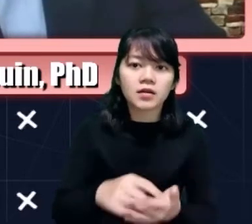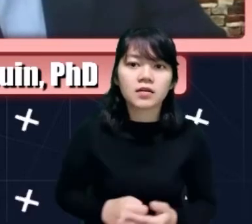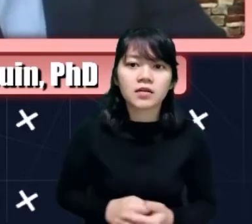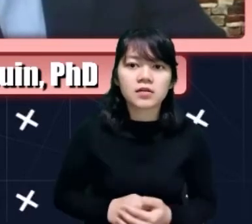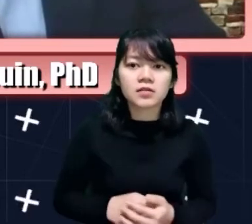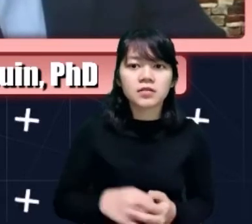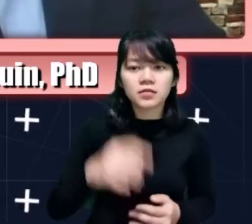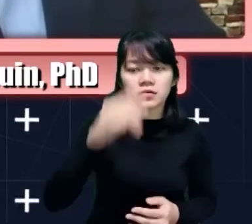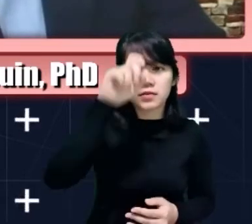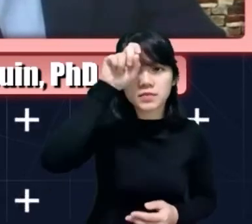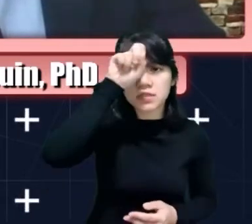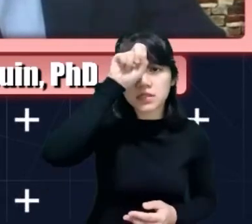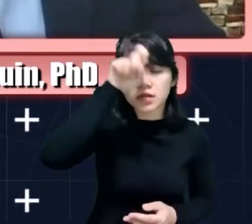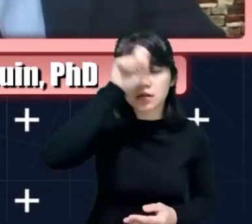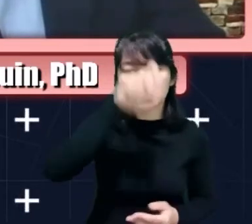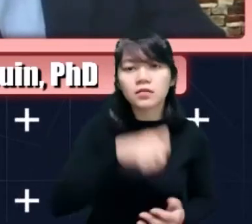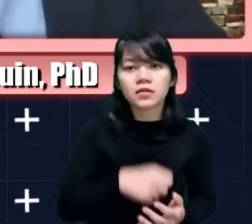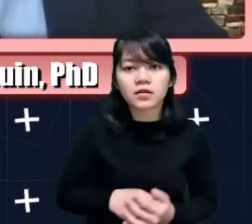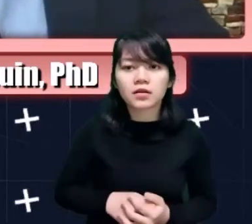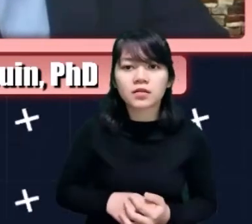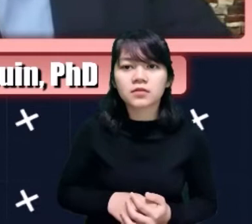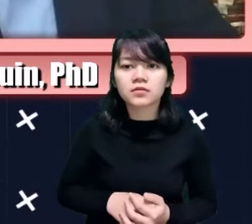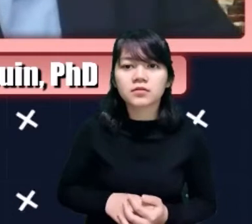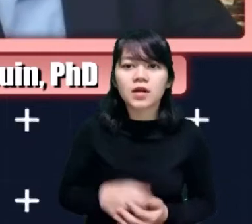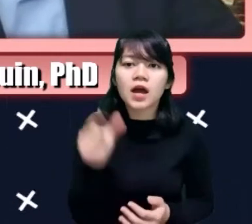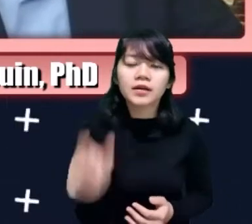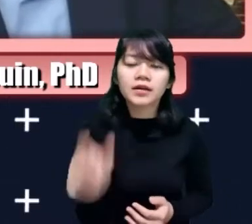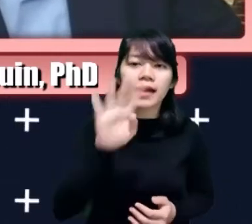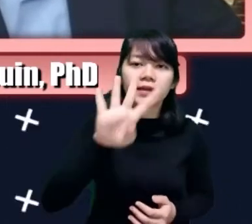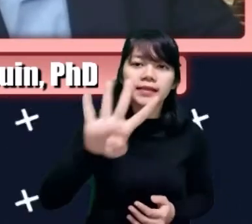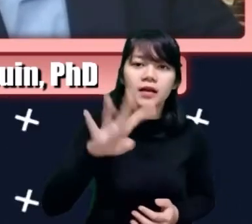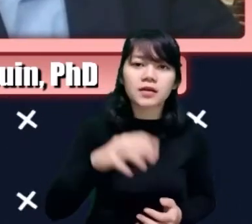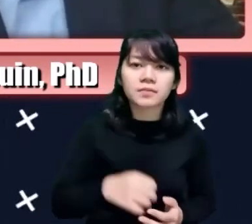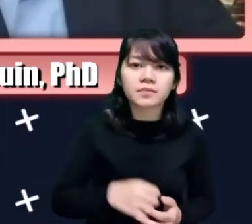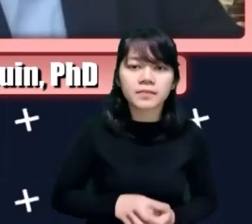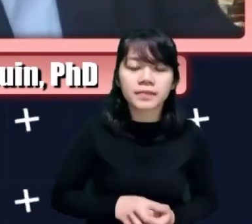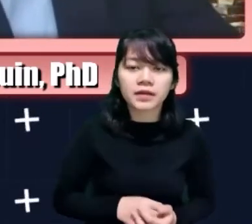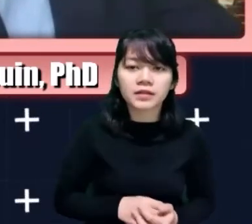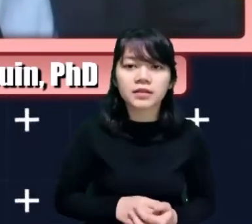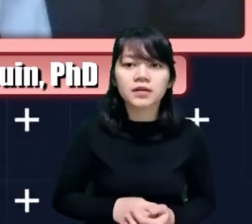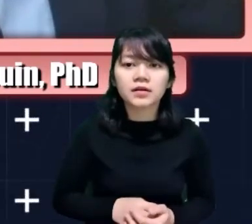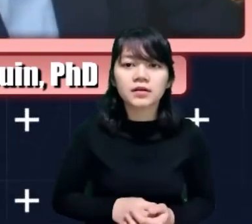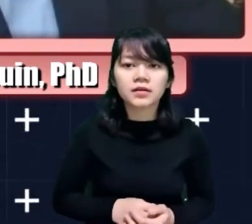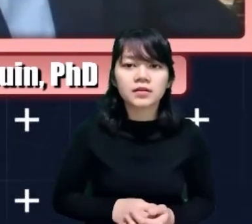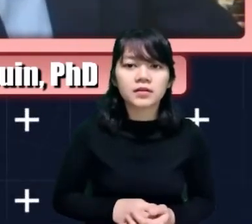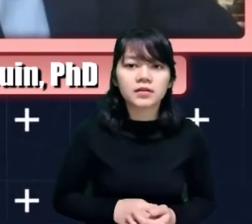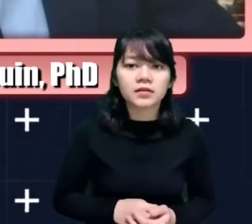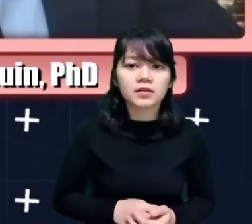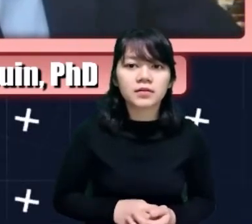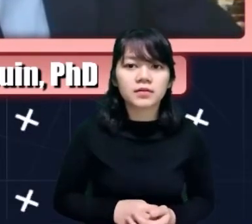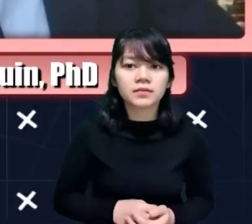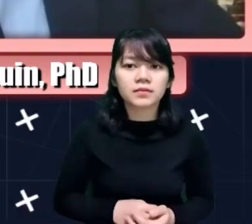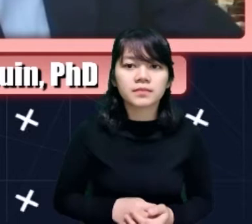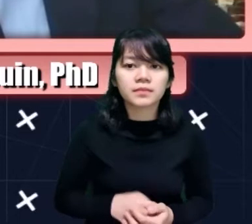yang ke-4 mengatakan orang-orang bajingan. Aduh, ada kata bajingan juga ternyata tadi dalam Alkitab ini.